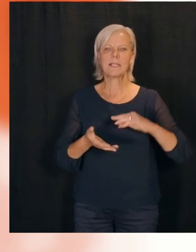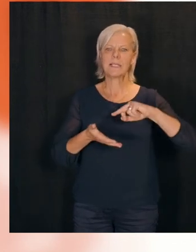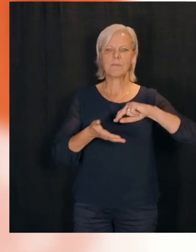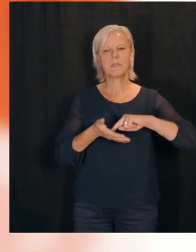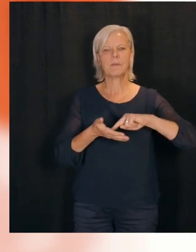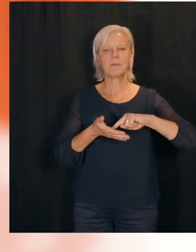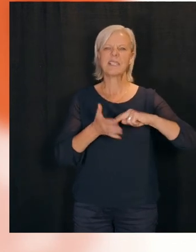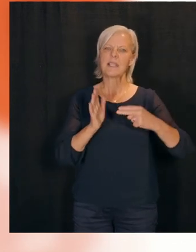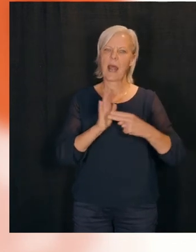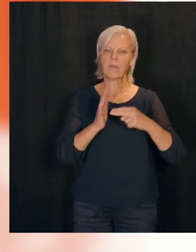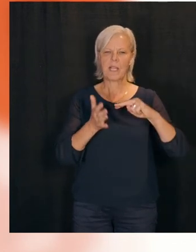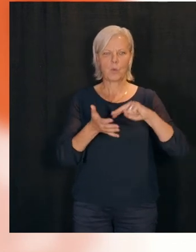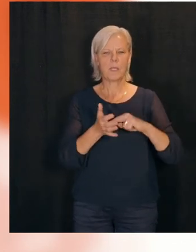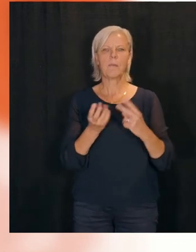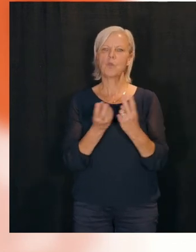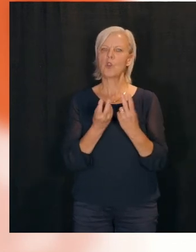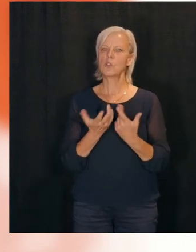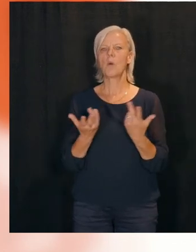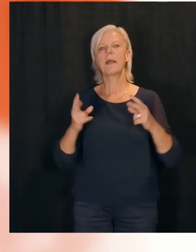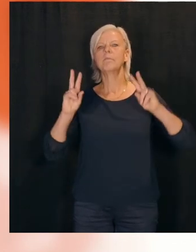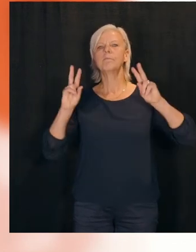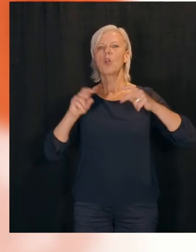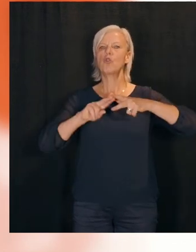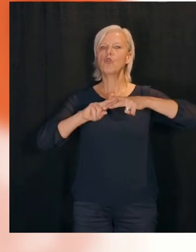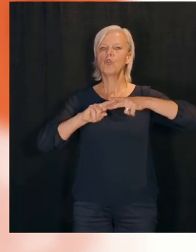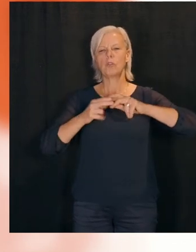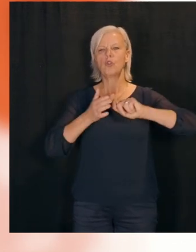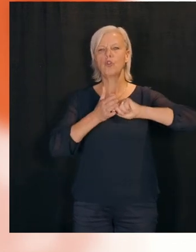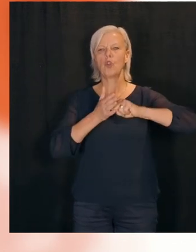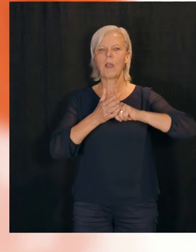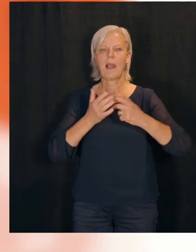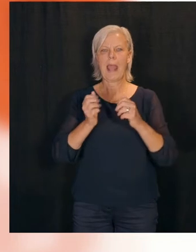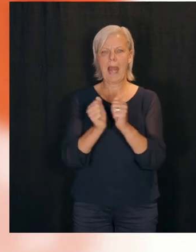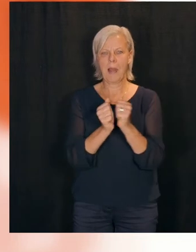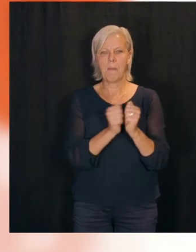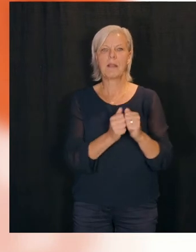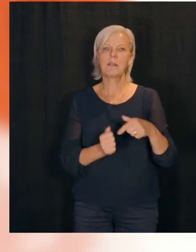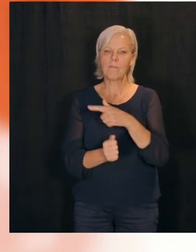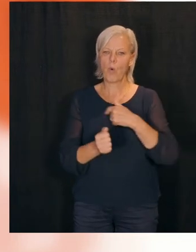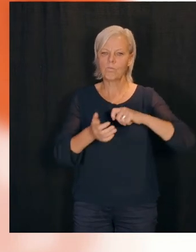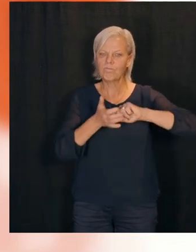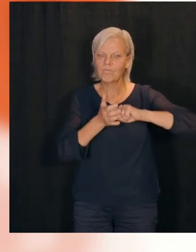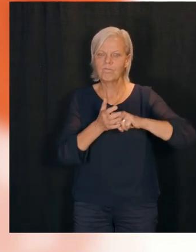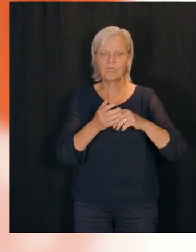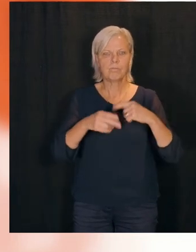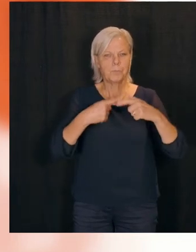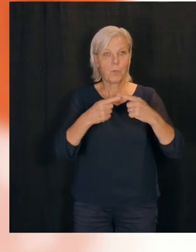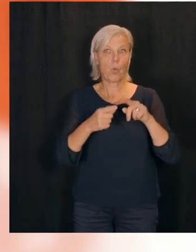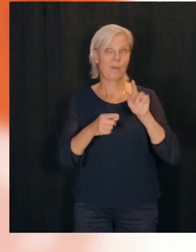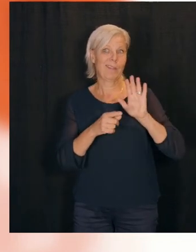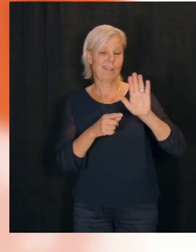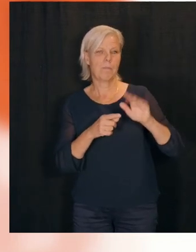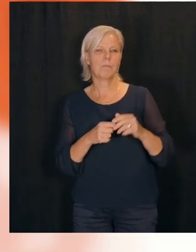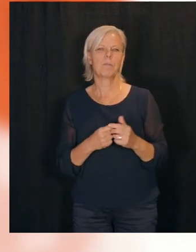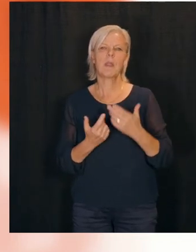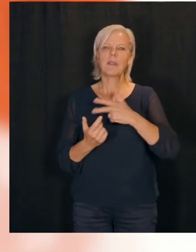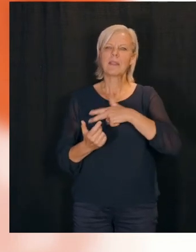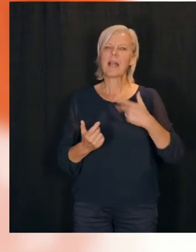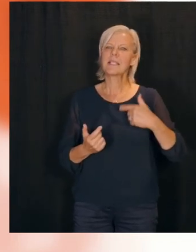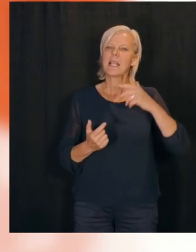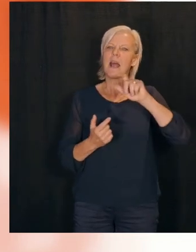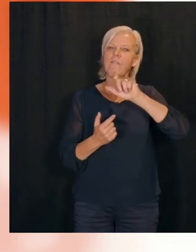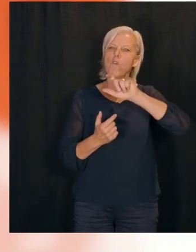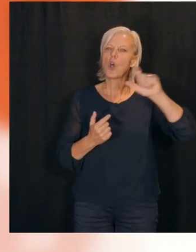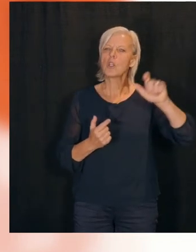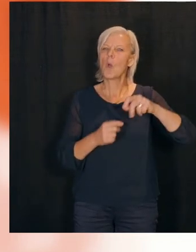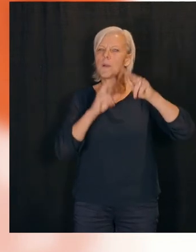Design är ett nyckelelement i vår strategi. Och det är en undersökning som man gjorde i danska företag där man undersökte